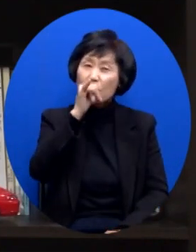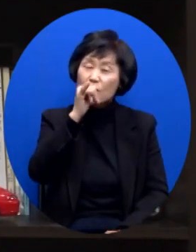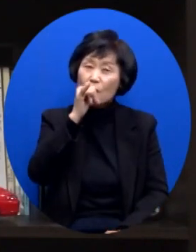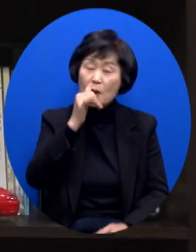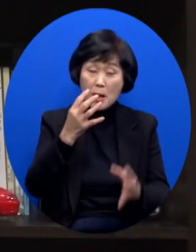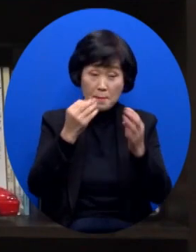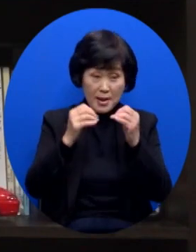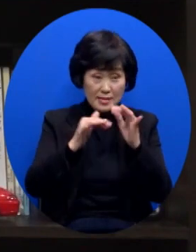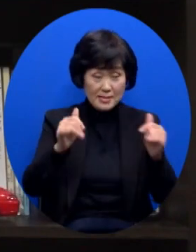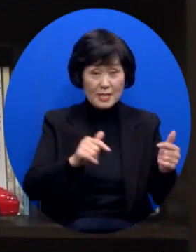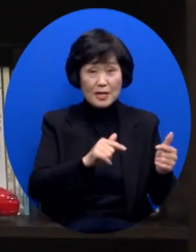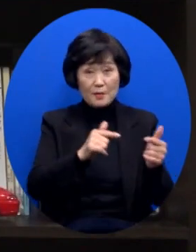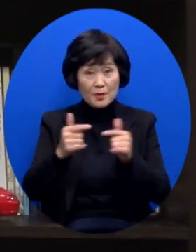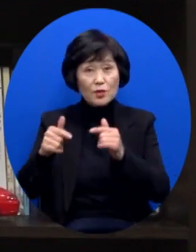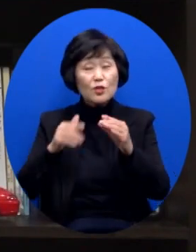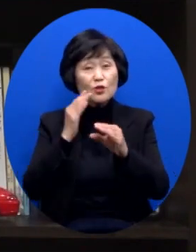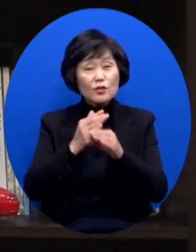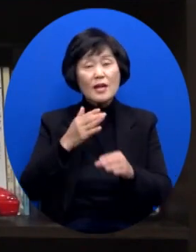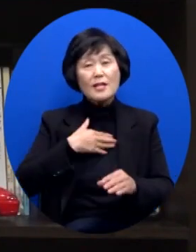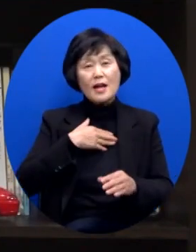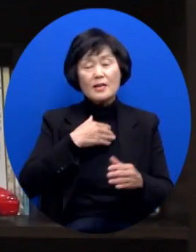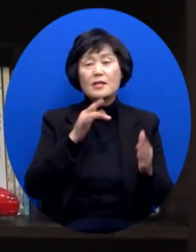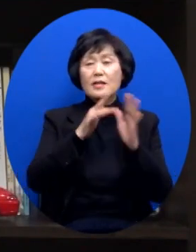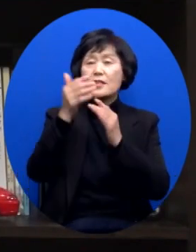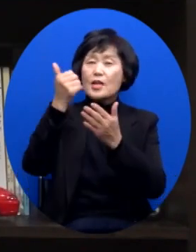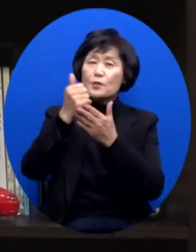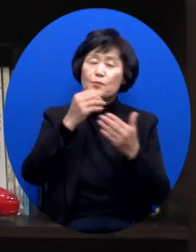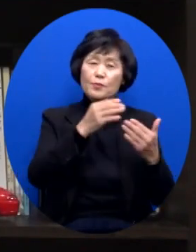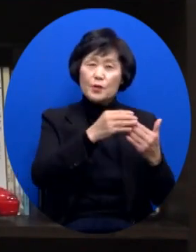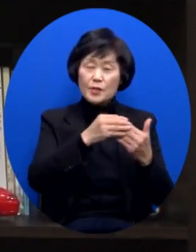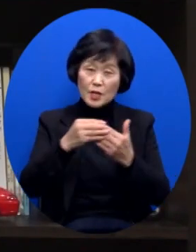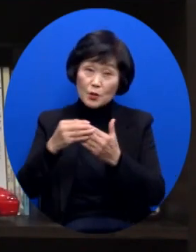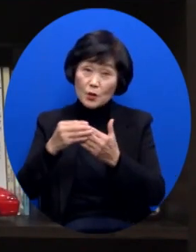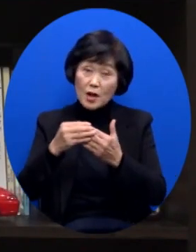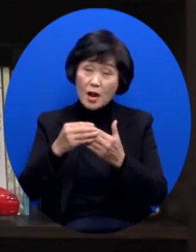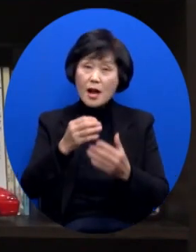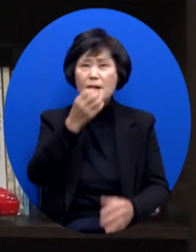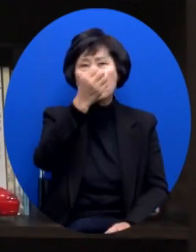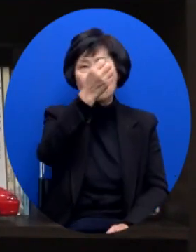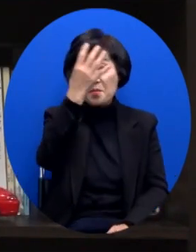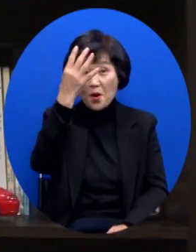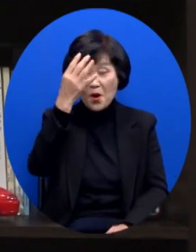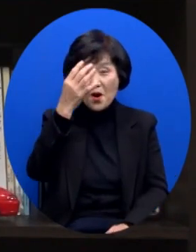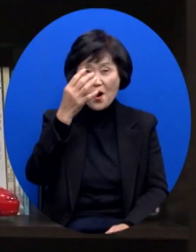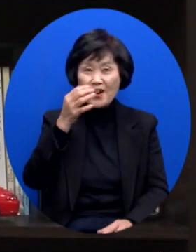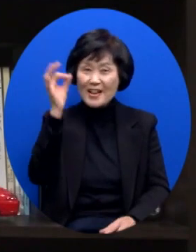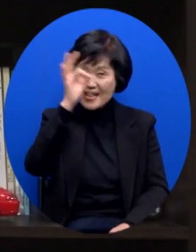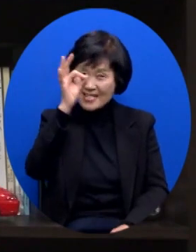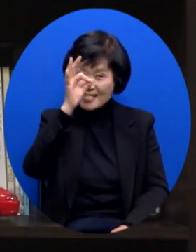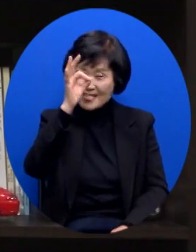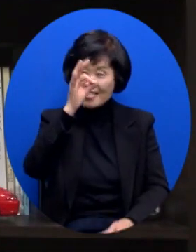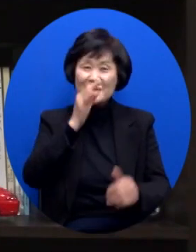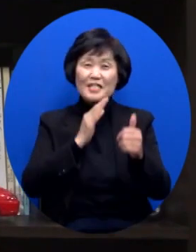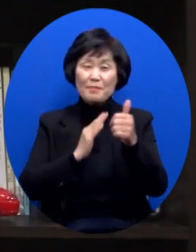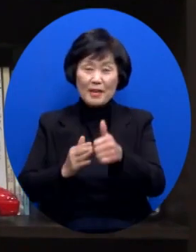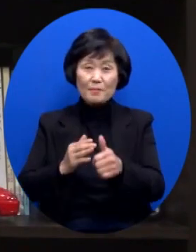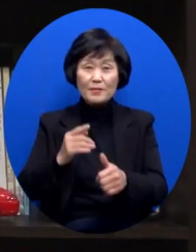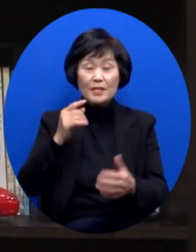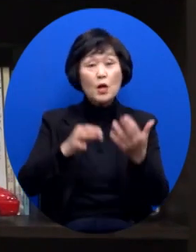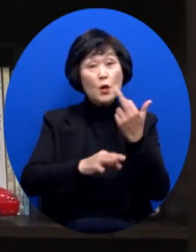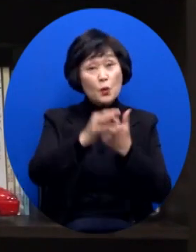나를 예수님께로 소개하고 인도하는 별을 찾으시기를 바랍니다.